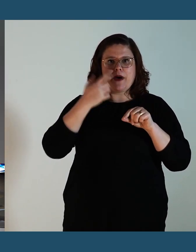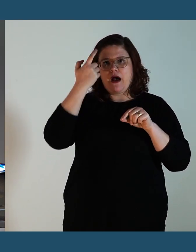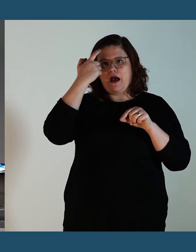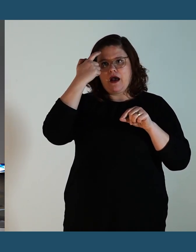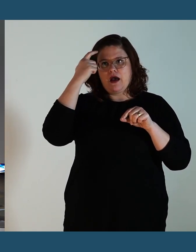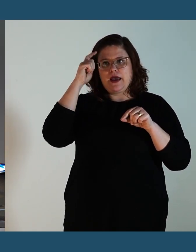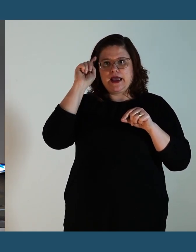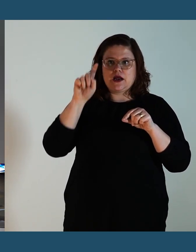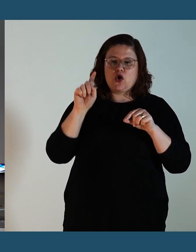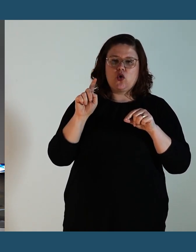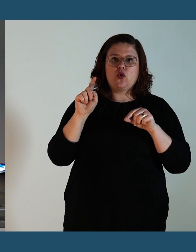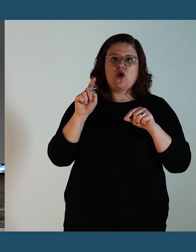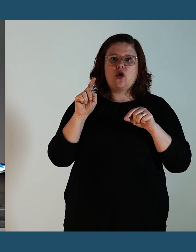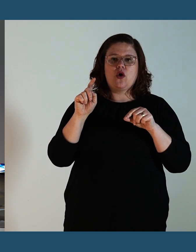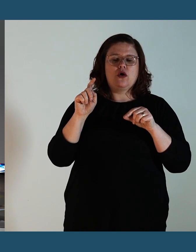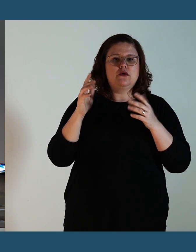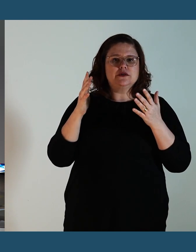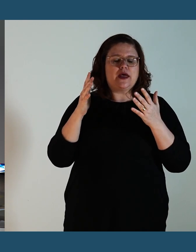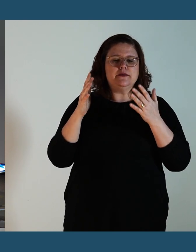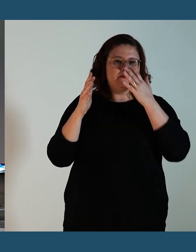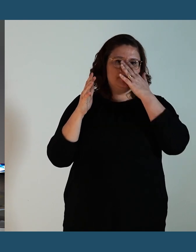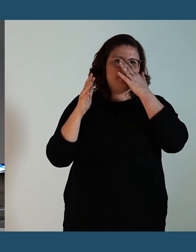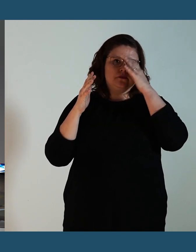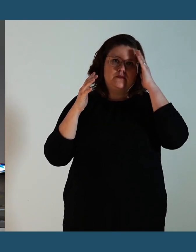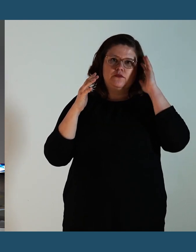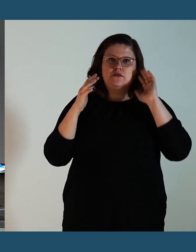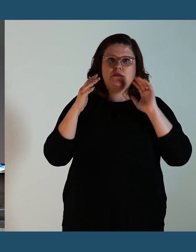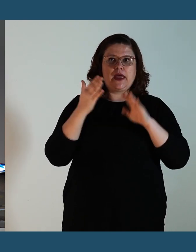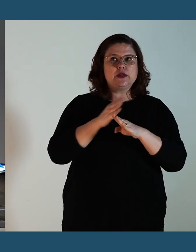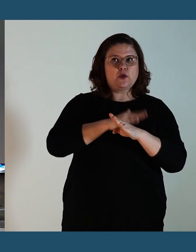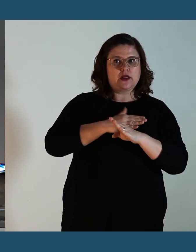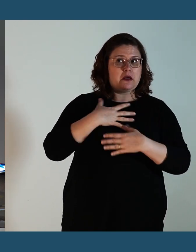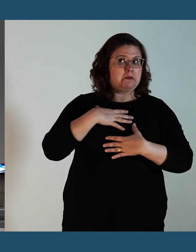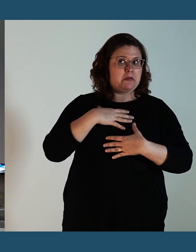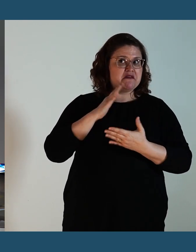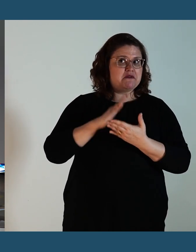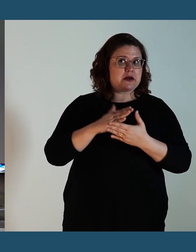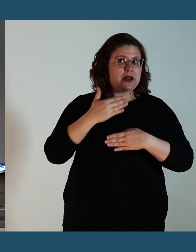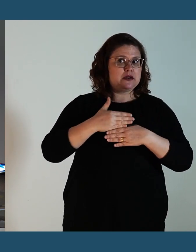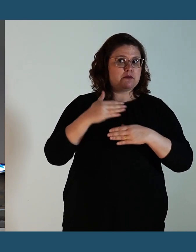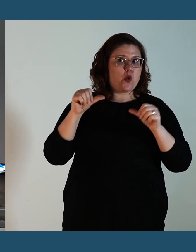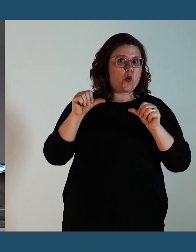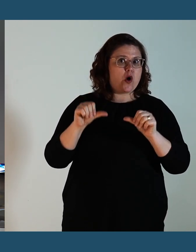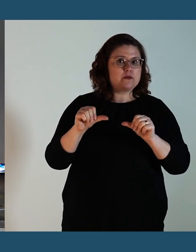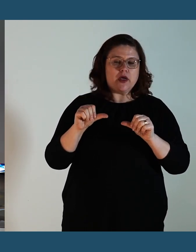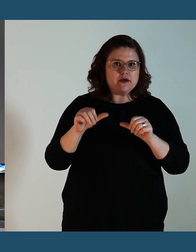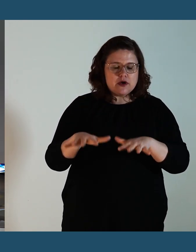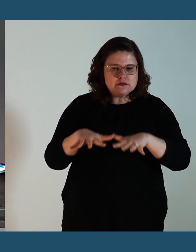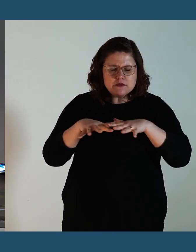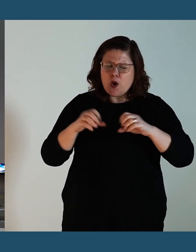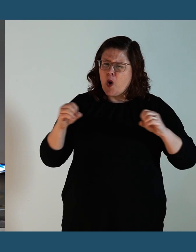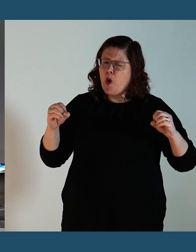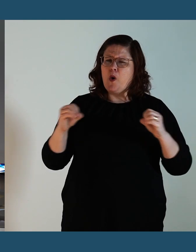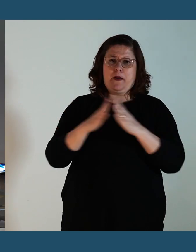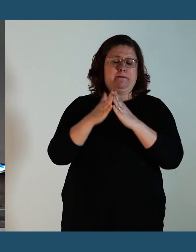ennakkoluulut, mä luulen, että se olisi ollut jotenkin tällainen... Niin kuin että siellä huonompi näytelmä jollain tavalla, mutta ei se ollut, se oli aivan